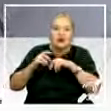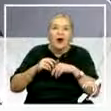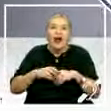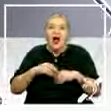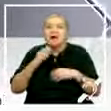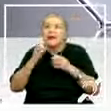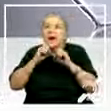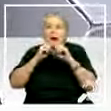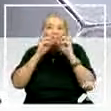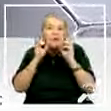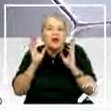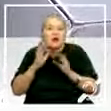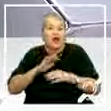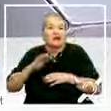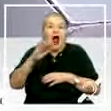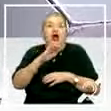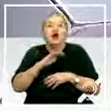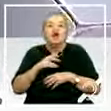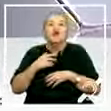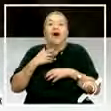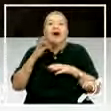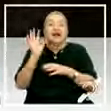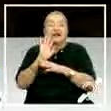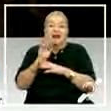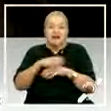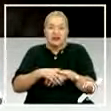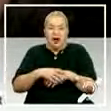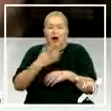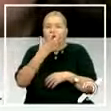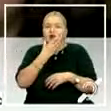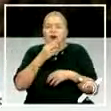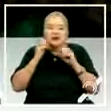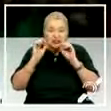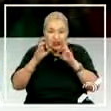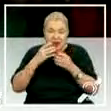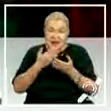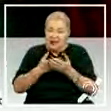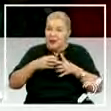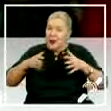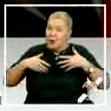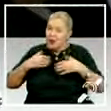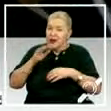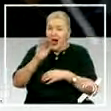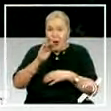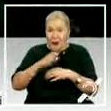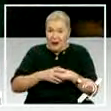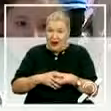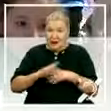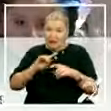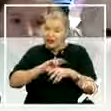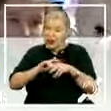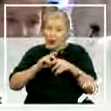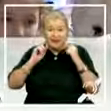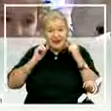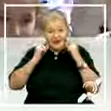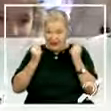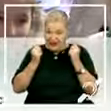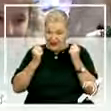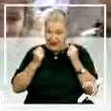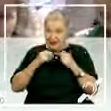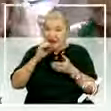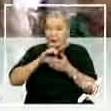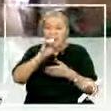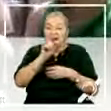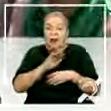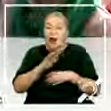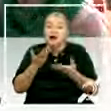lumea a televiziunii. Cea mai frumoasă știre înainte de Paști este despre bucuria copiilor și despre zâmbetul lor. Dar o să întrebăm pe ei